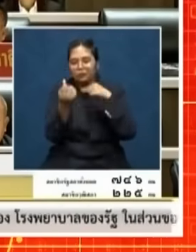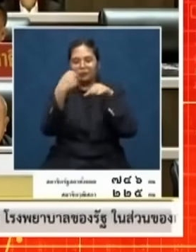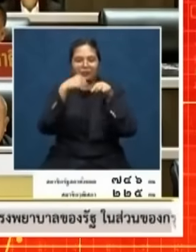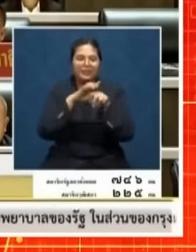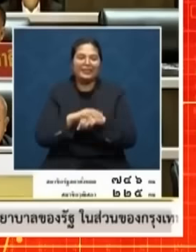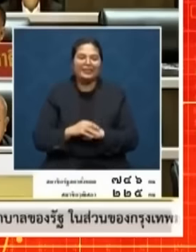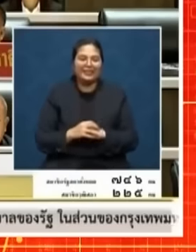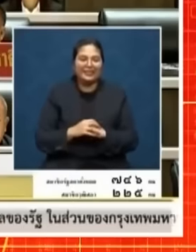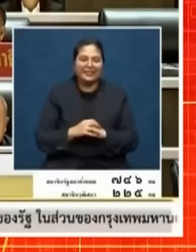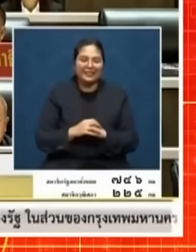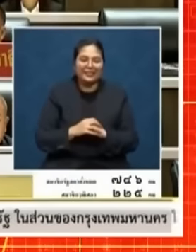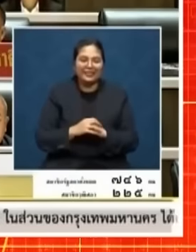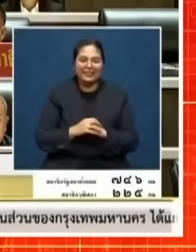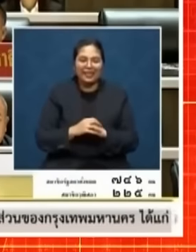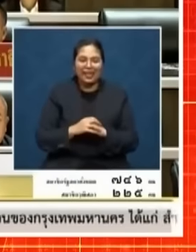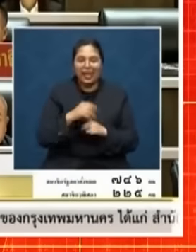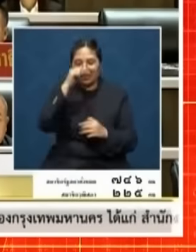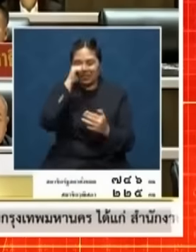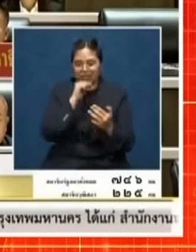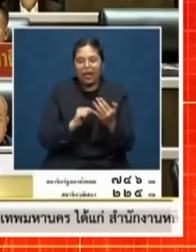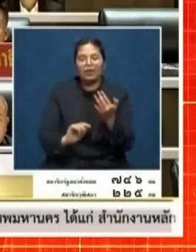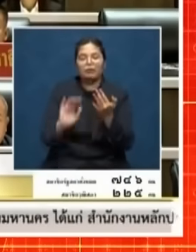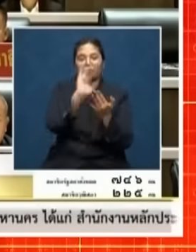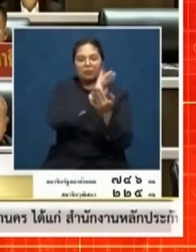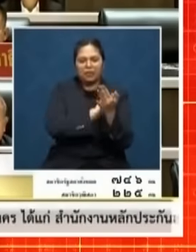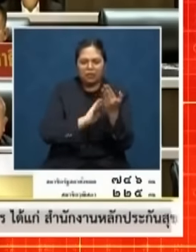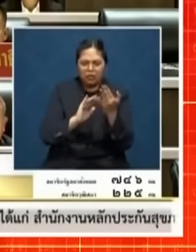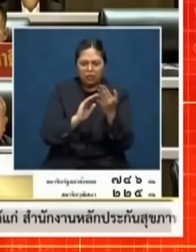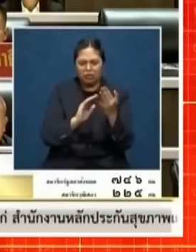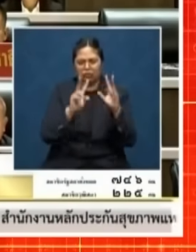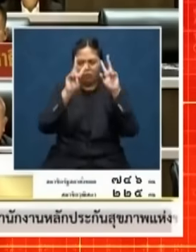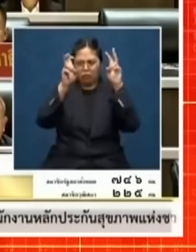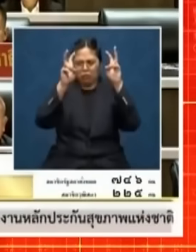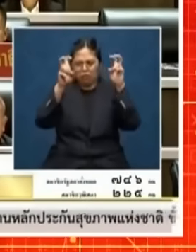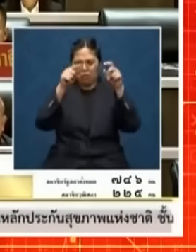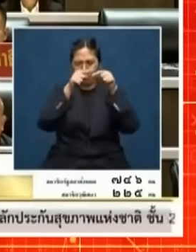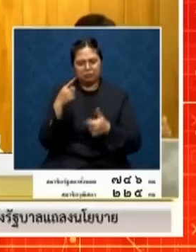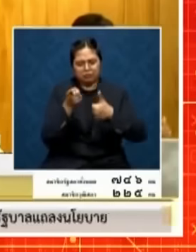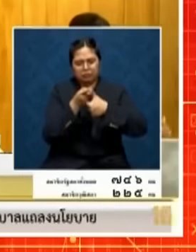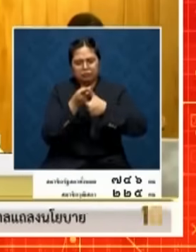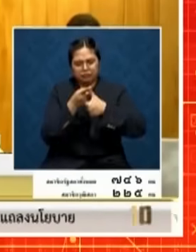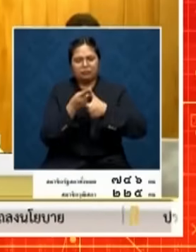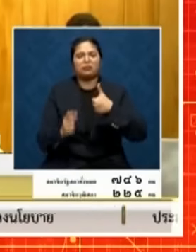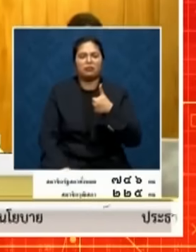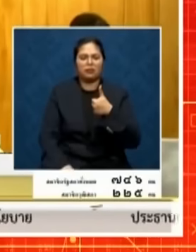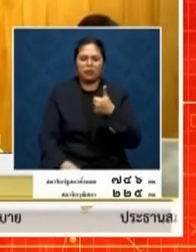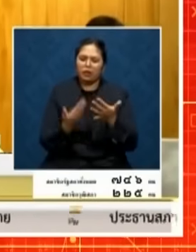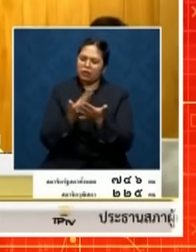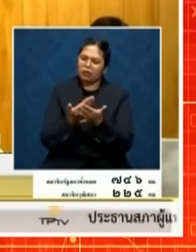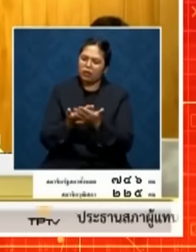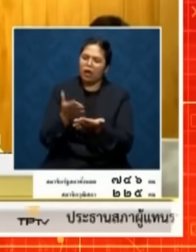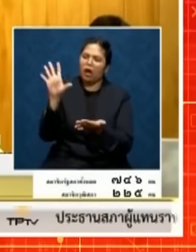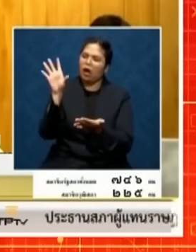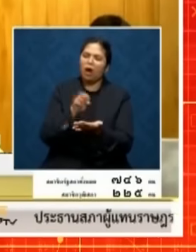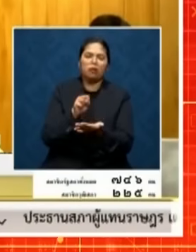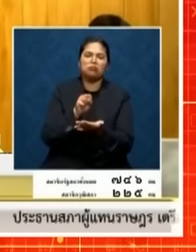ะส่วนอีกท่านหนึ่งสว.คำนูนสิทธิสมานบอกตรงๆนั่งข้างๆคนอวยไส้แตก สว.คำนูนนั่งข้างๆสว.วันชัยแต่ถึงเว